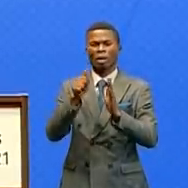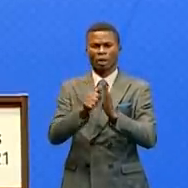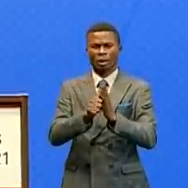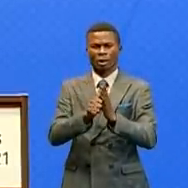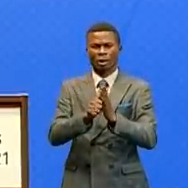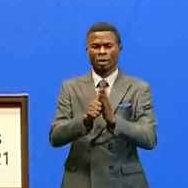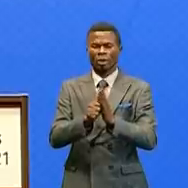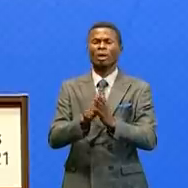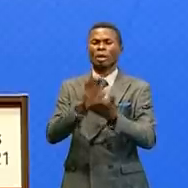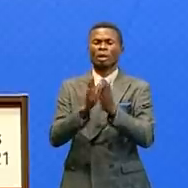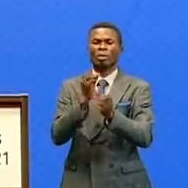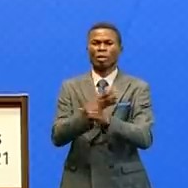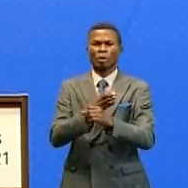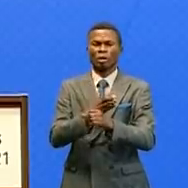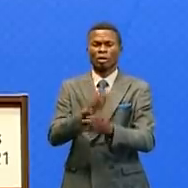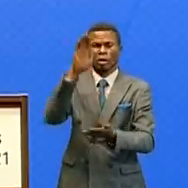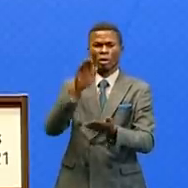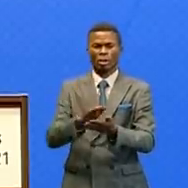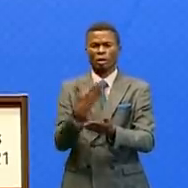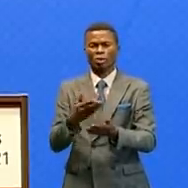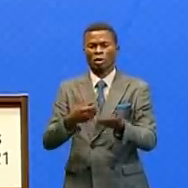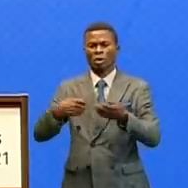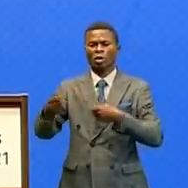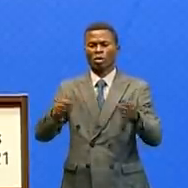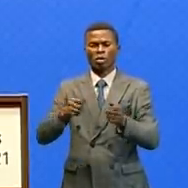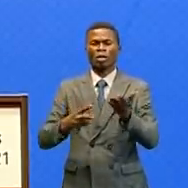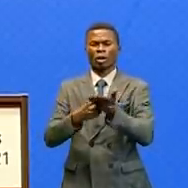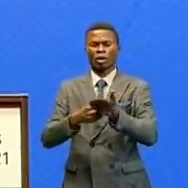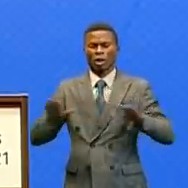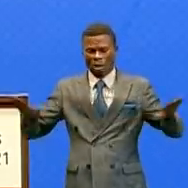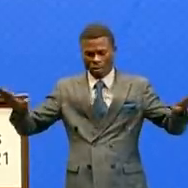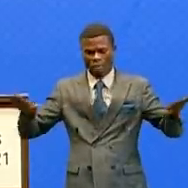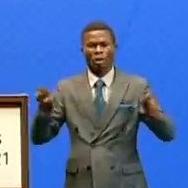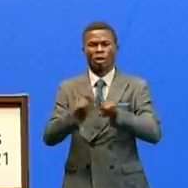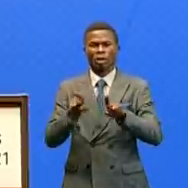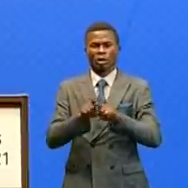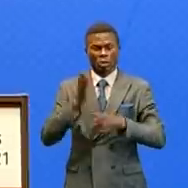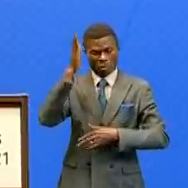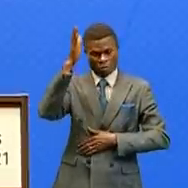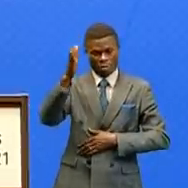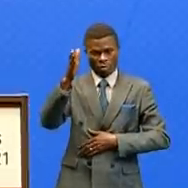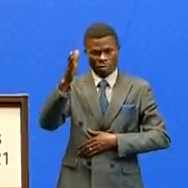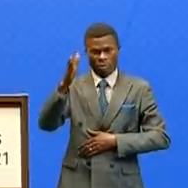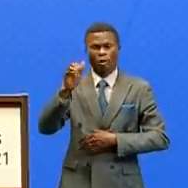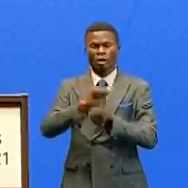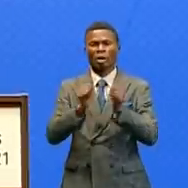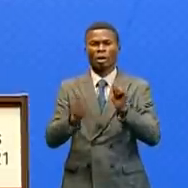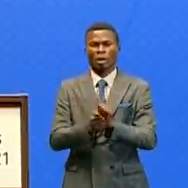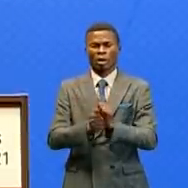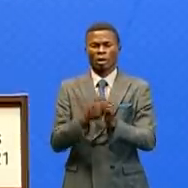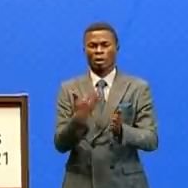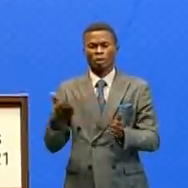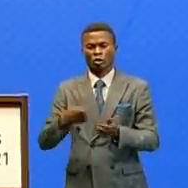vont concrétiser la baisse du coût des billets d'avion. Il en sera de même dans le prochain jour en ce qui concerne le